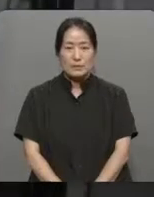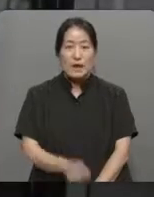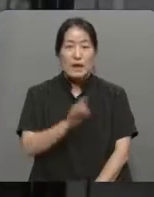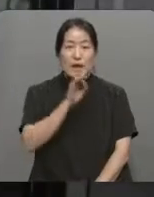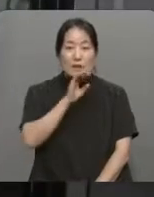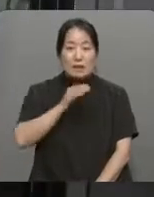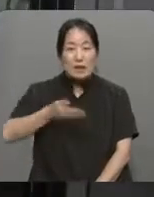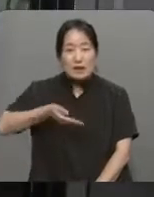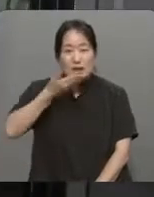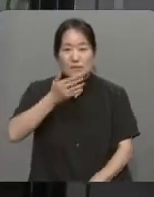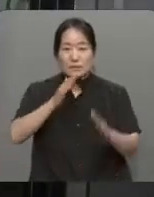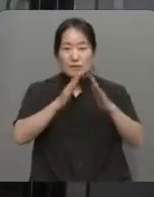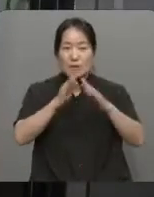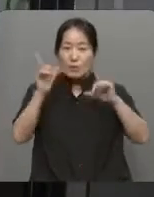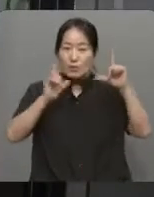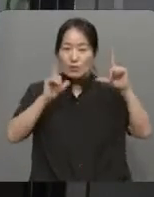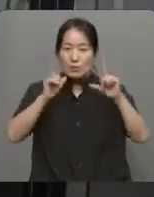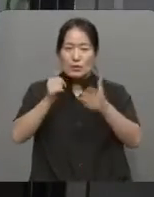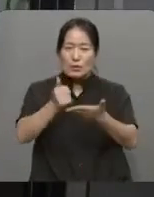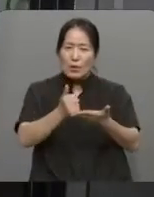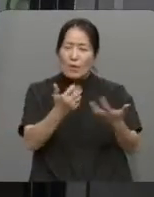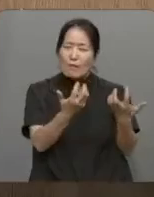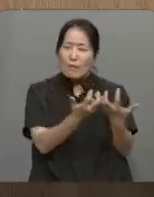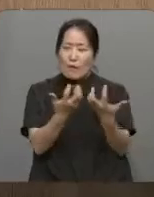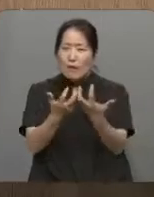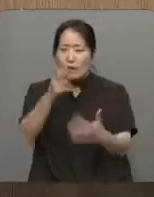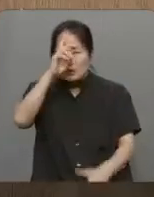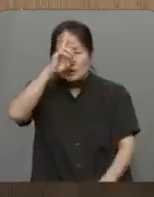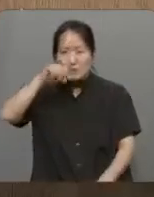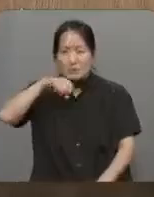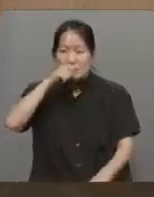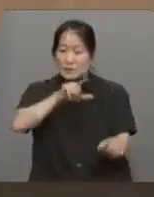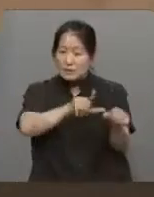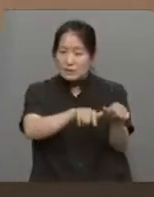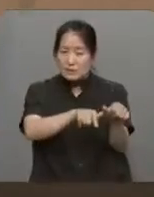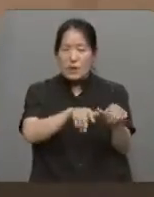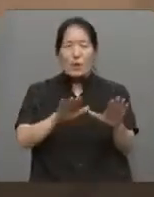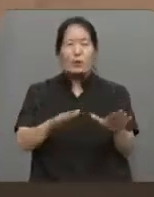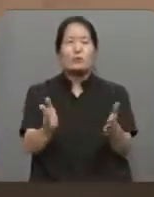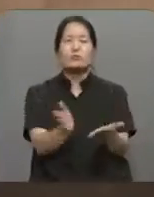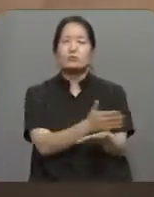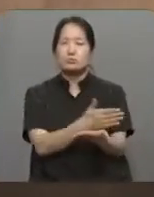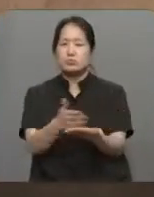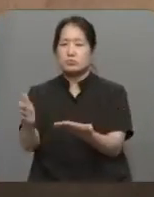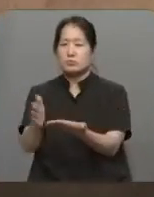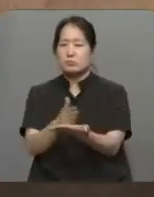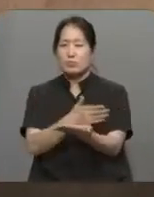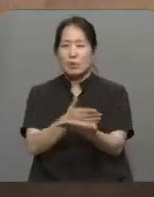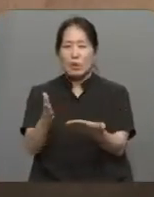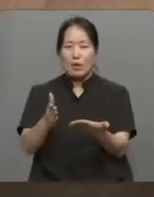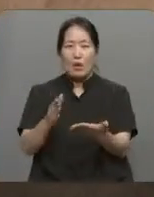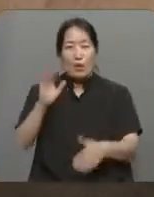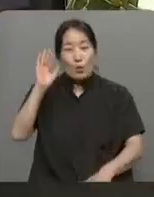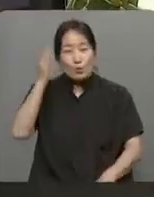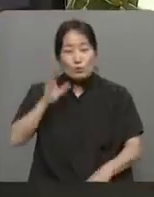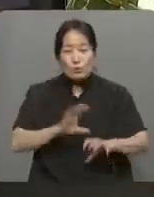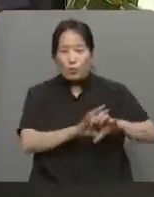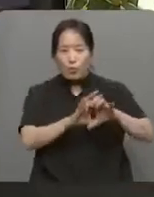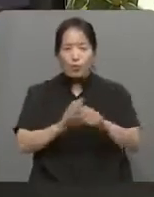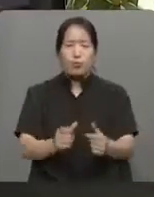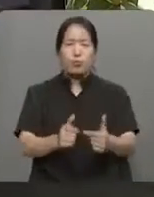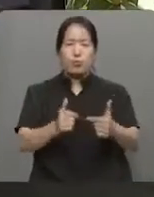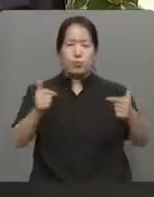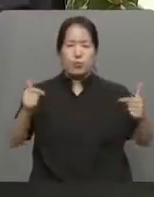강릉의 한 식당입니다. 손님으로 붐벼야 할 점심 시간대지만 오늘은 썰렁합니다. 최근 코로나19 확진자